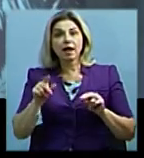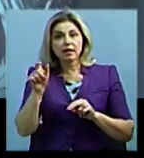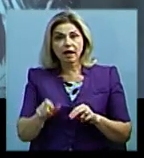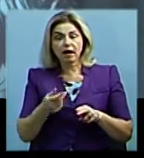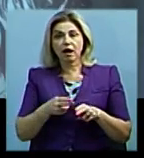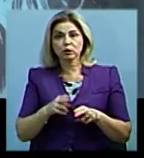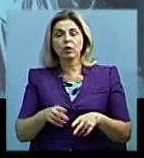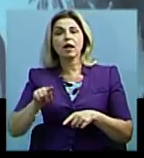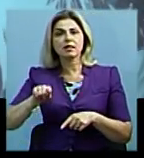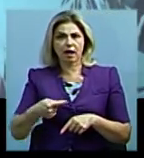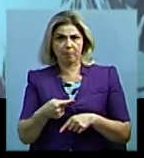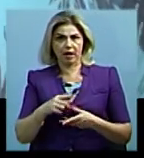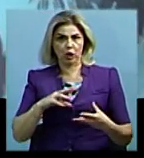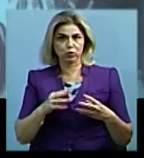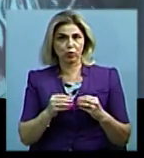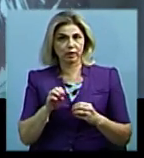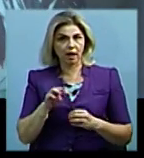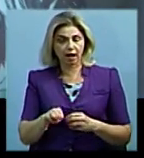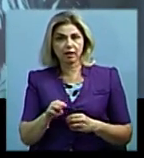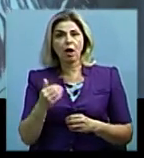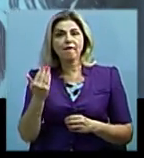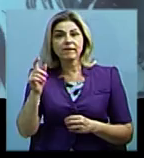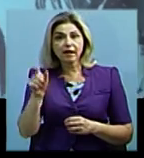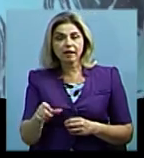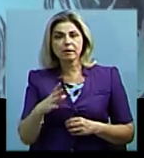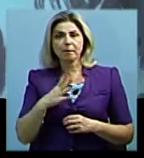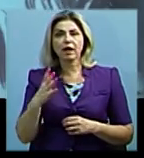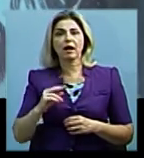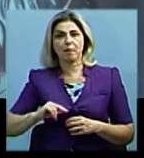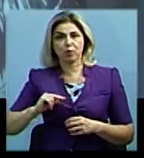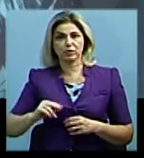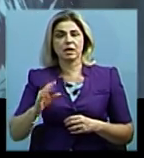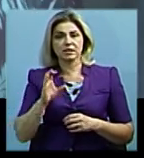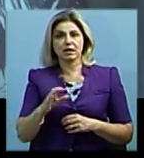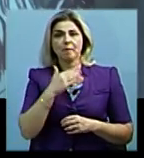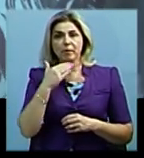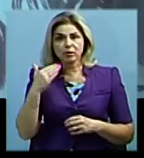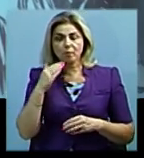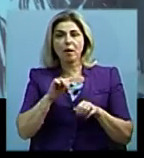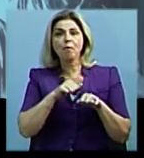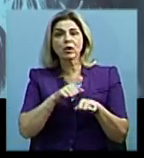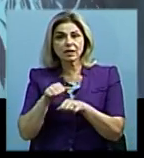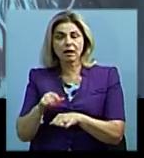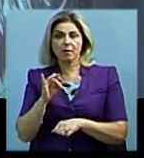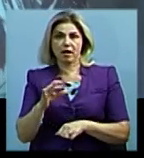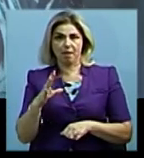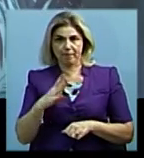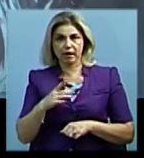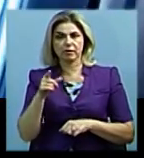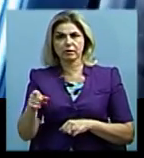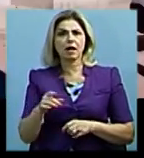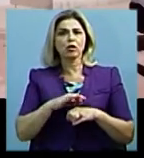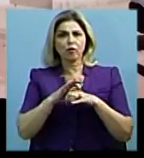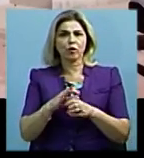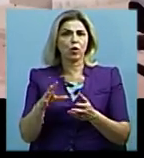вимагає результат. Він працював з багатьма боксерами і майже всіх боксерів він доводив до європейського світового